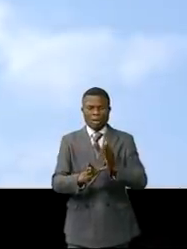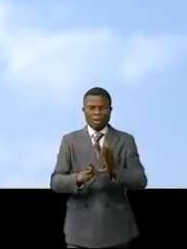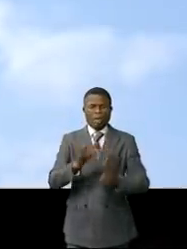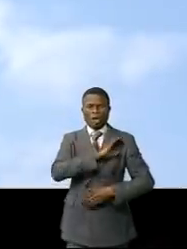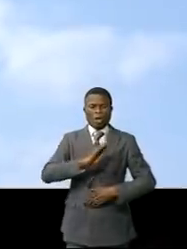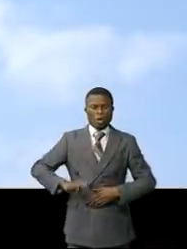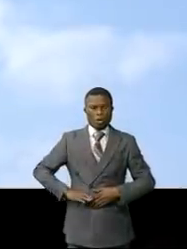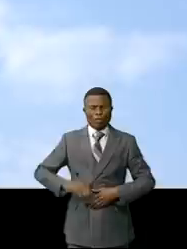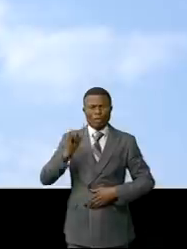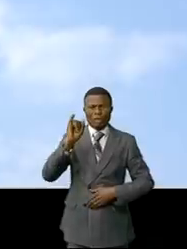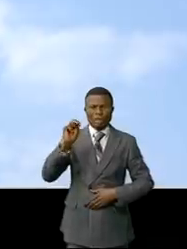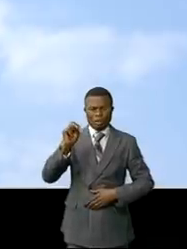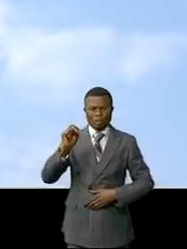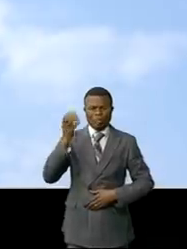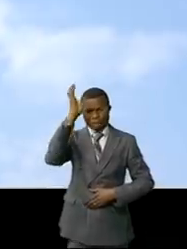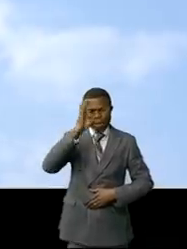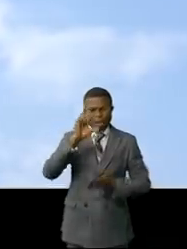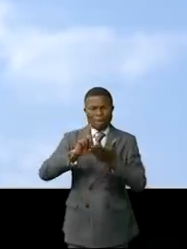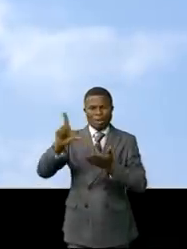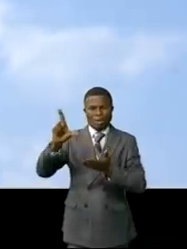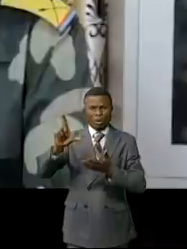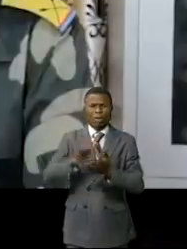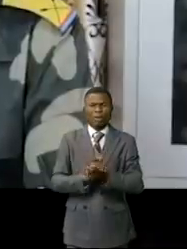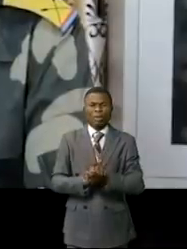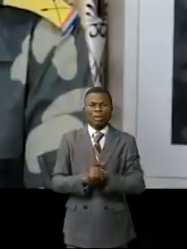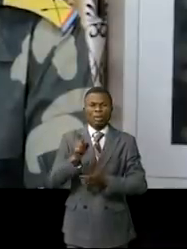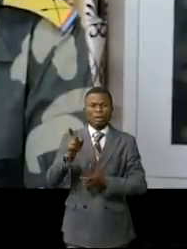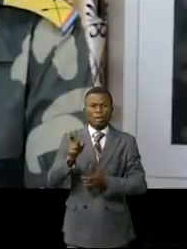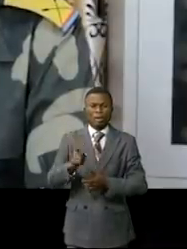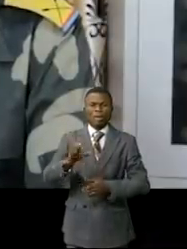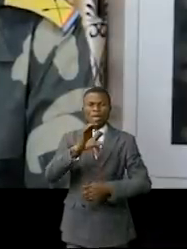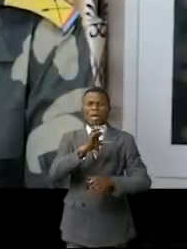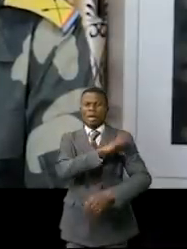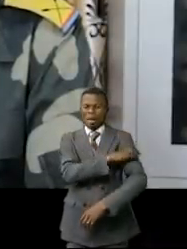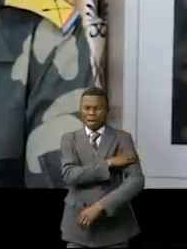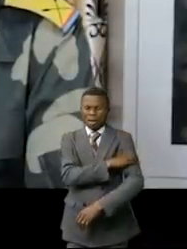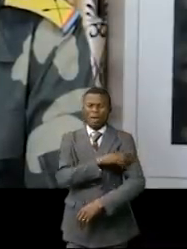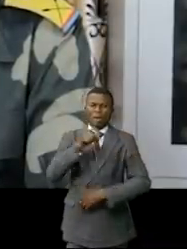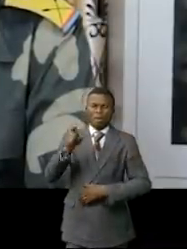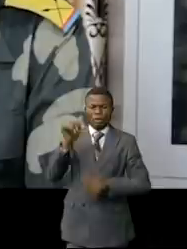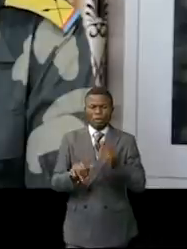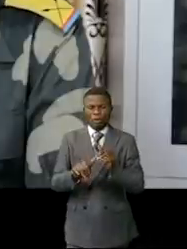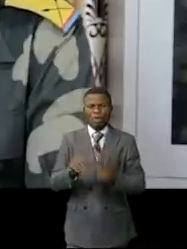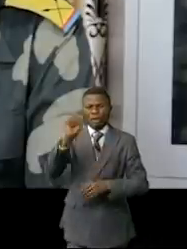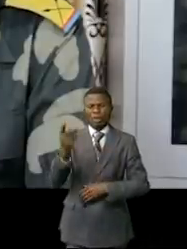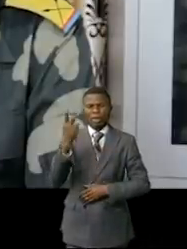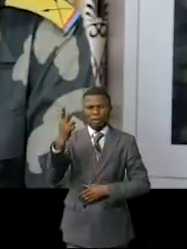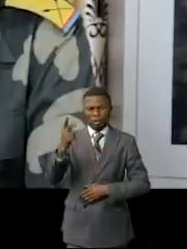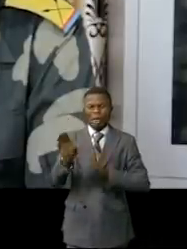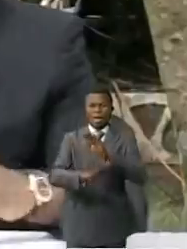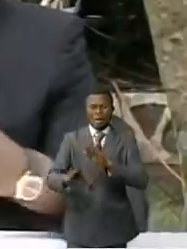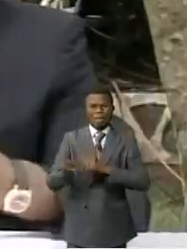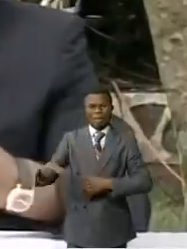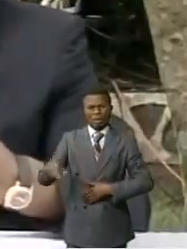Ituri. Lieutenant-colonel Love Zeoula, TD secteur Ituri. Capitaine Patrick Kimenesa, secrétaire à la 32e base logistique